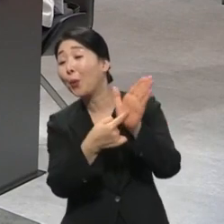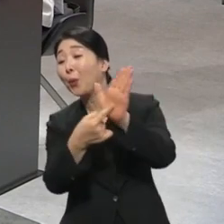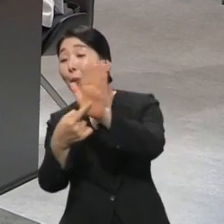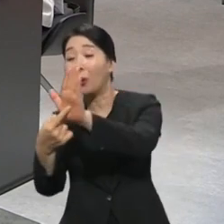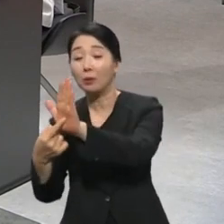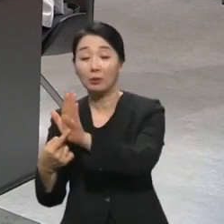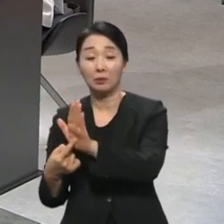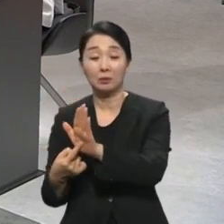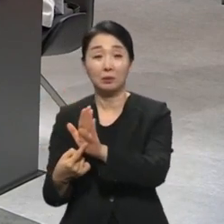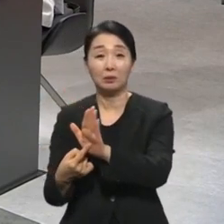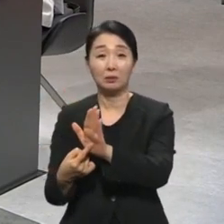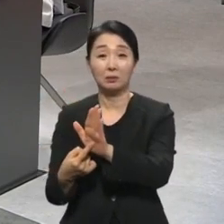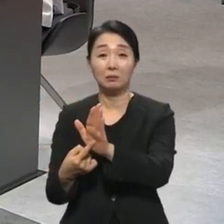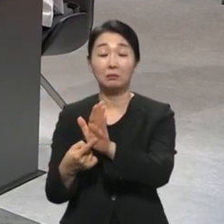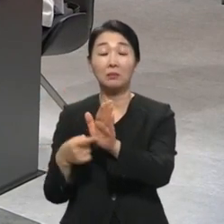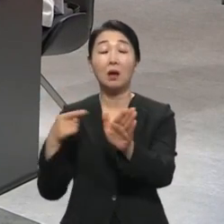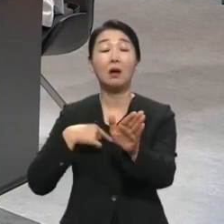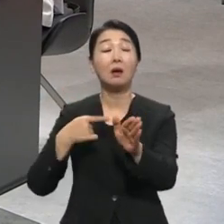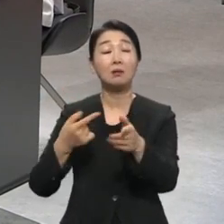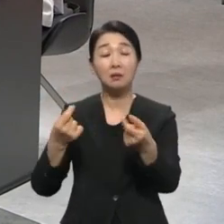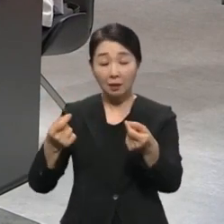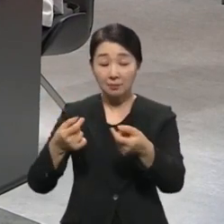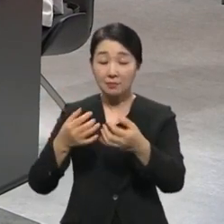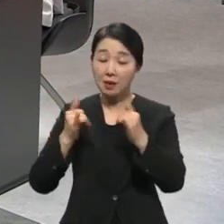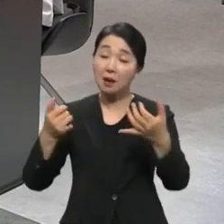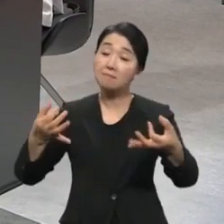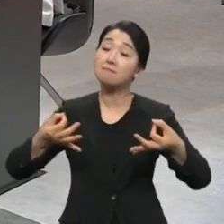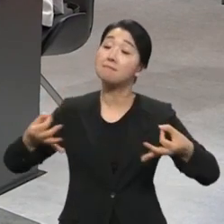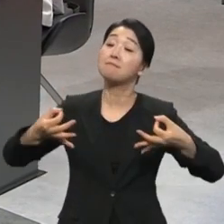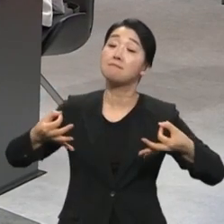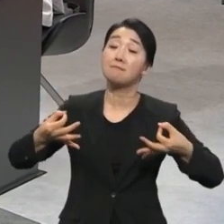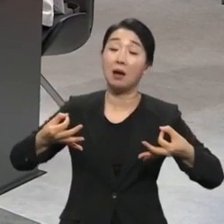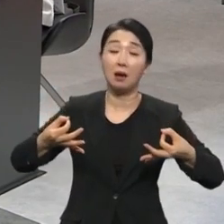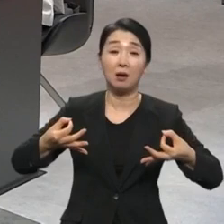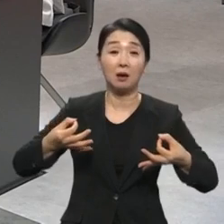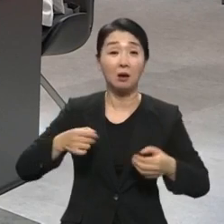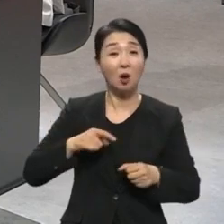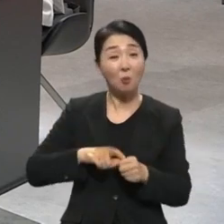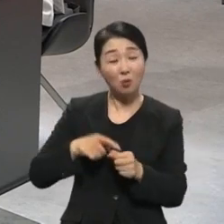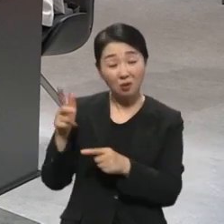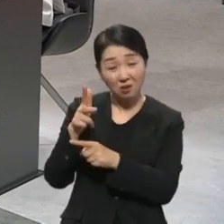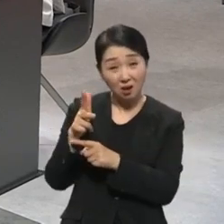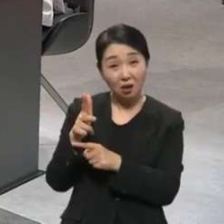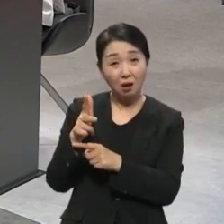영상을이용해 "나는이런사람이다"라고다른사람들에게자랑하는경우가있습니다.